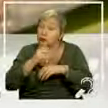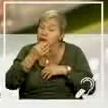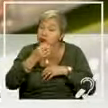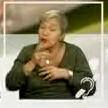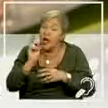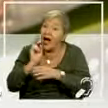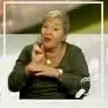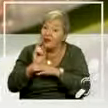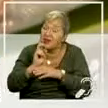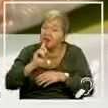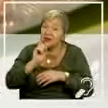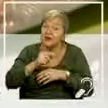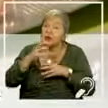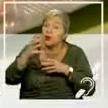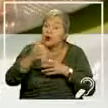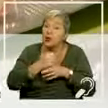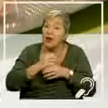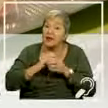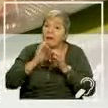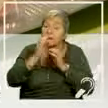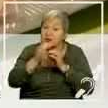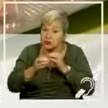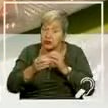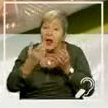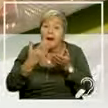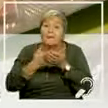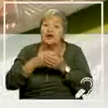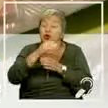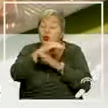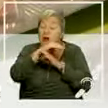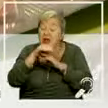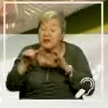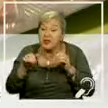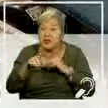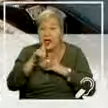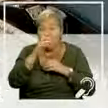trebuie luate măsuri pentru a limita administrarea acestor tipuri de medicamente.